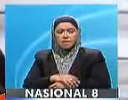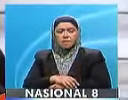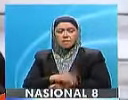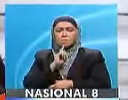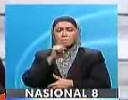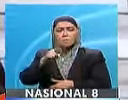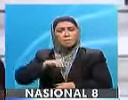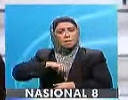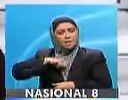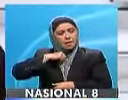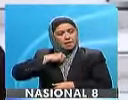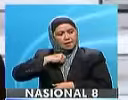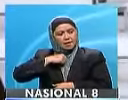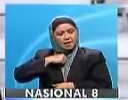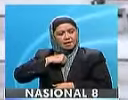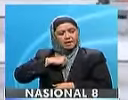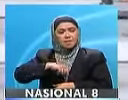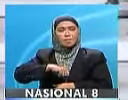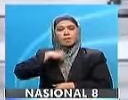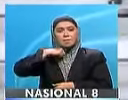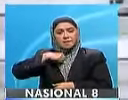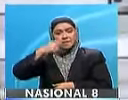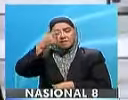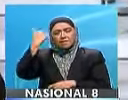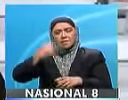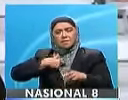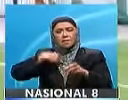bangga lah sebab apa ni capai target.